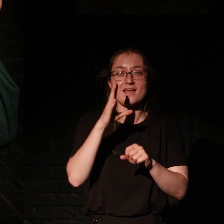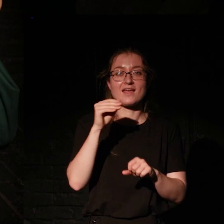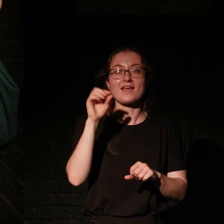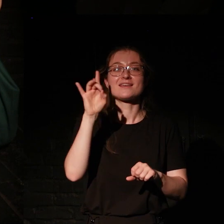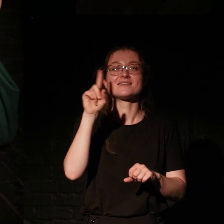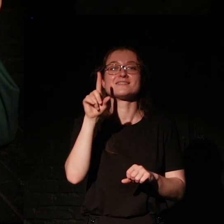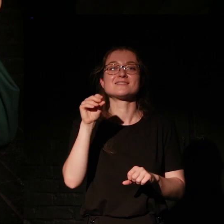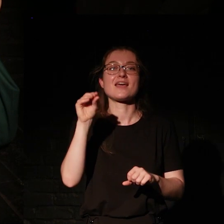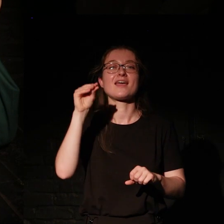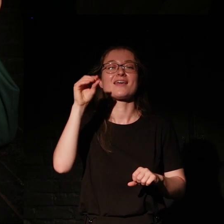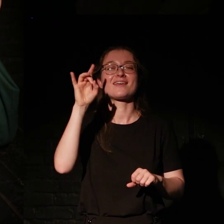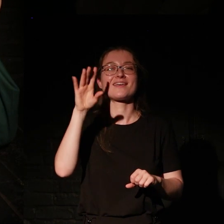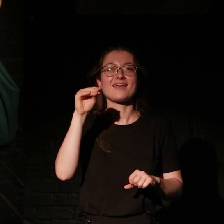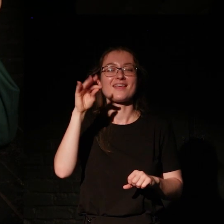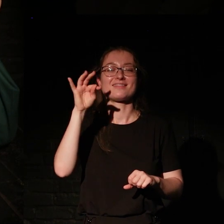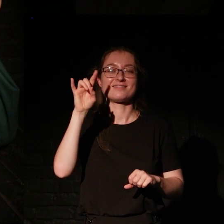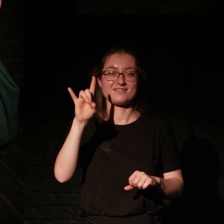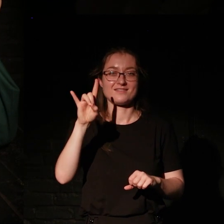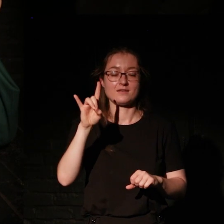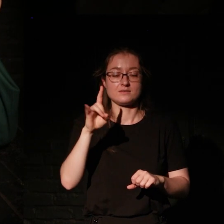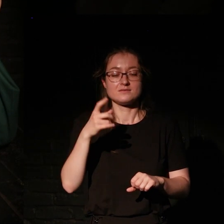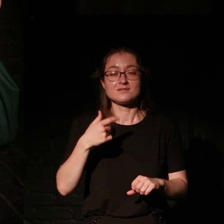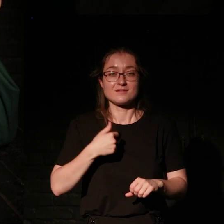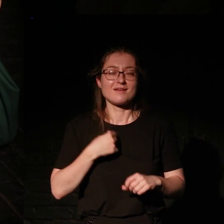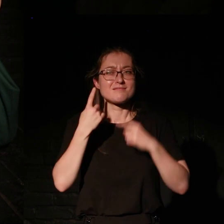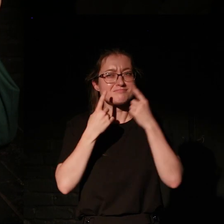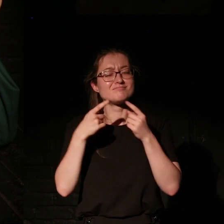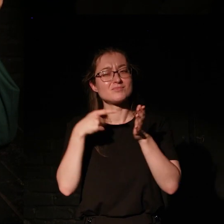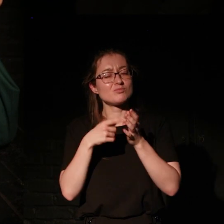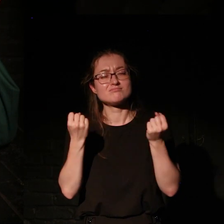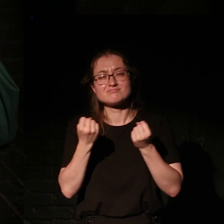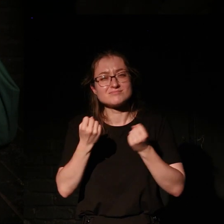jest jedna z takich najciekawszych etapów tej pracy.